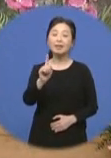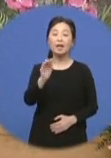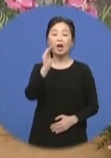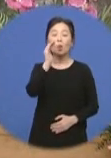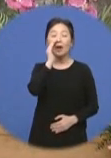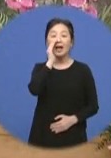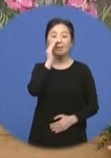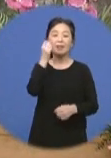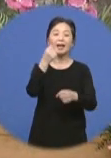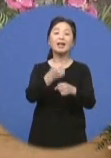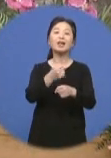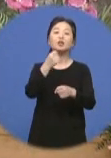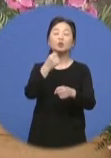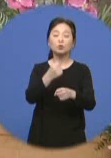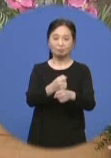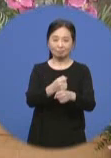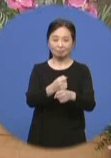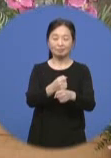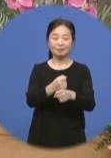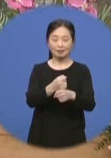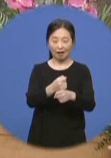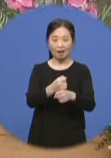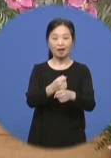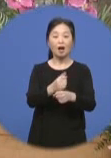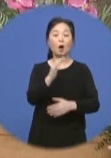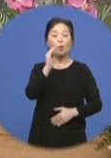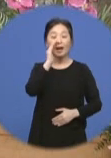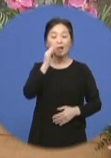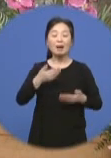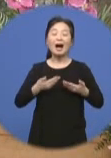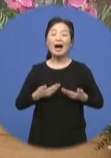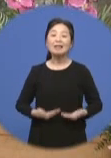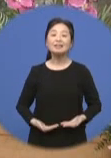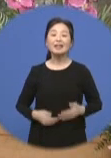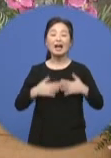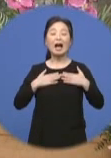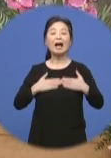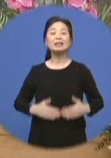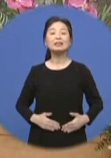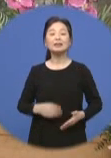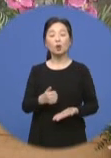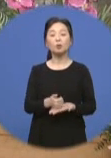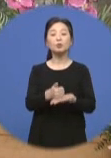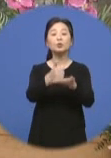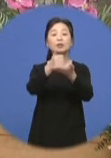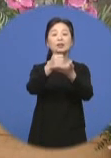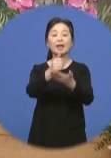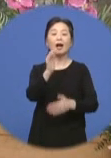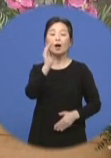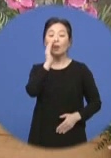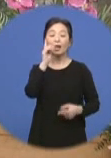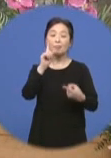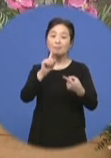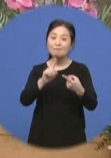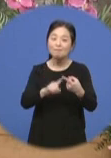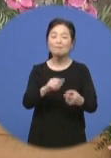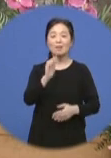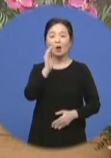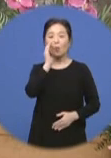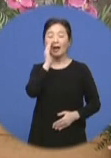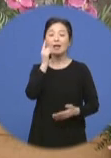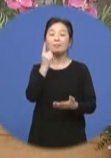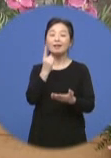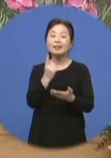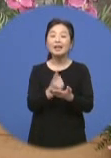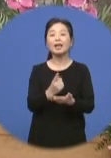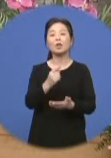で生産製造されたもの、安全安心を重視したもの、和歌山らしさ、和歌山ならでは